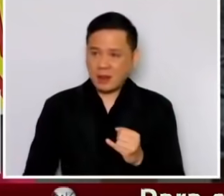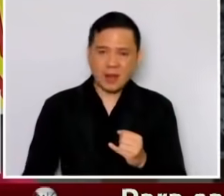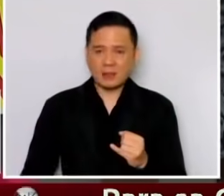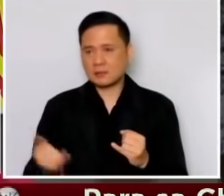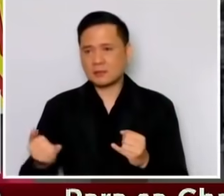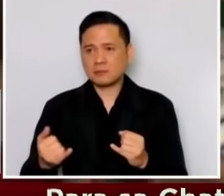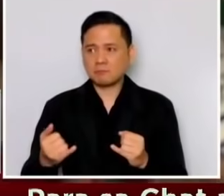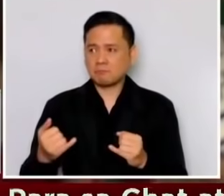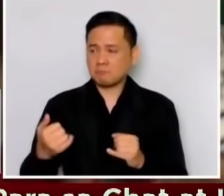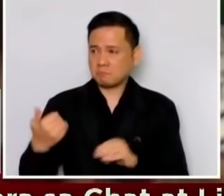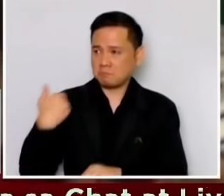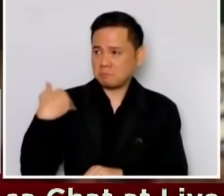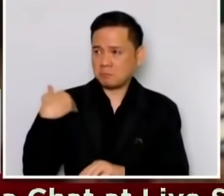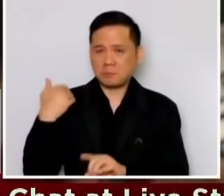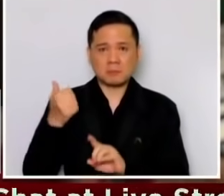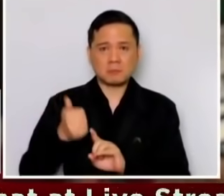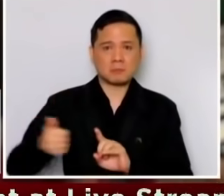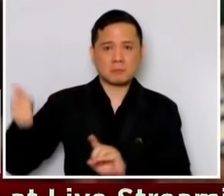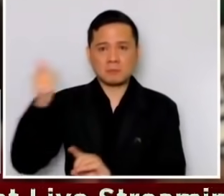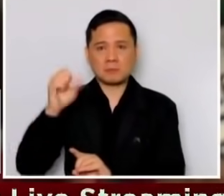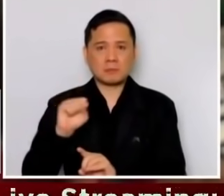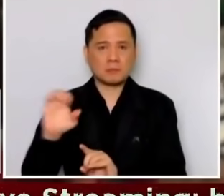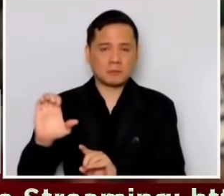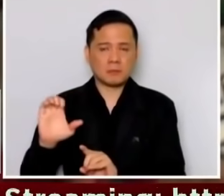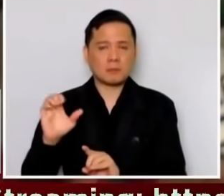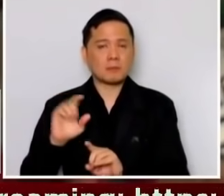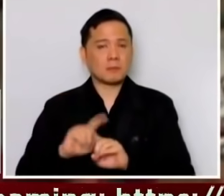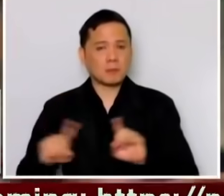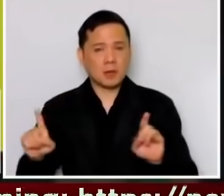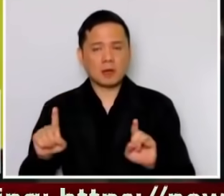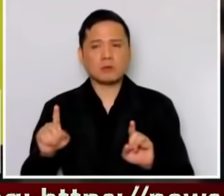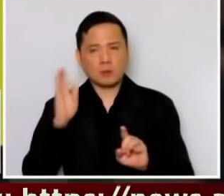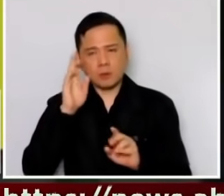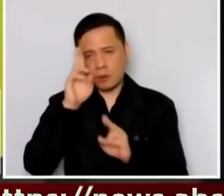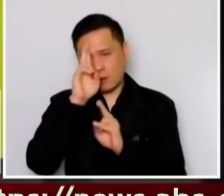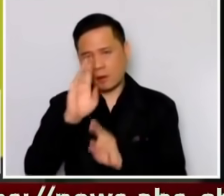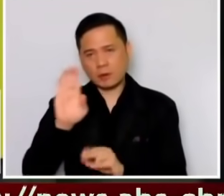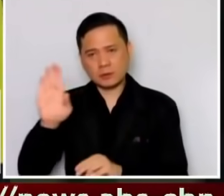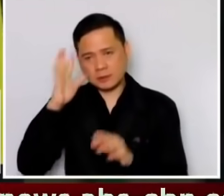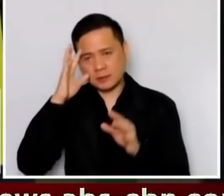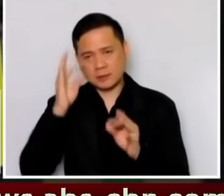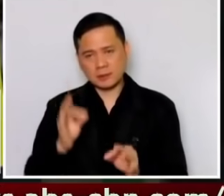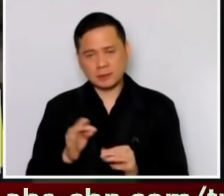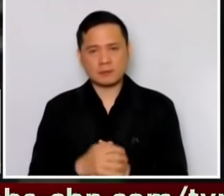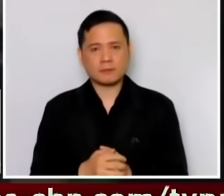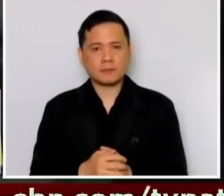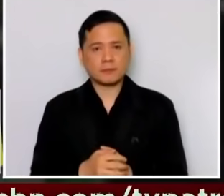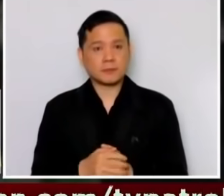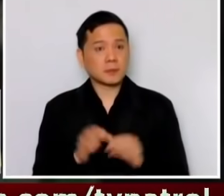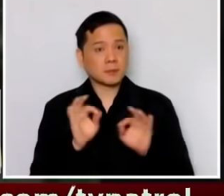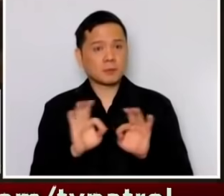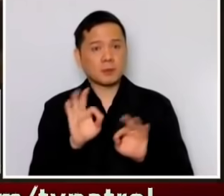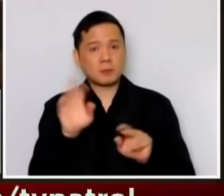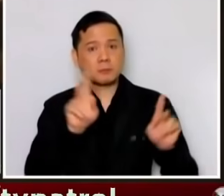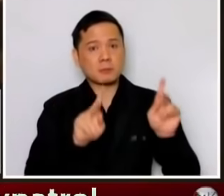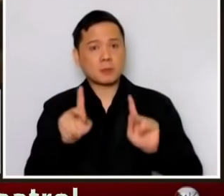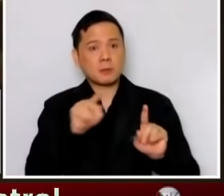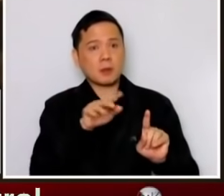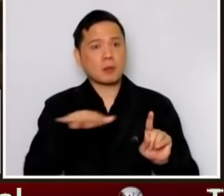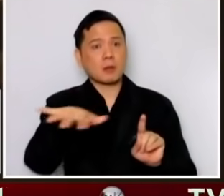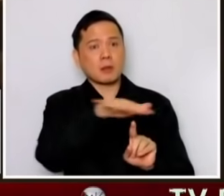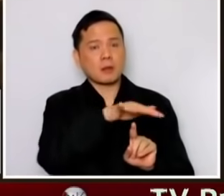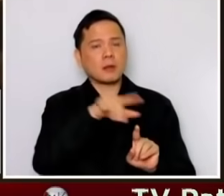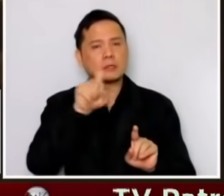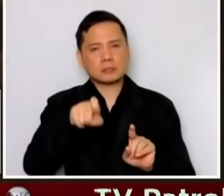hukuman pero anuman anya ang maging desisyon ng mga maestrado ay dapat na manindigan ng taong bayan na ipagtanggol ang